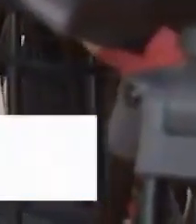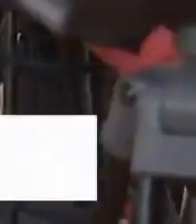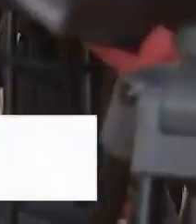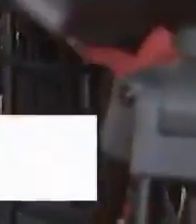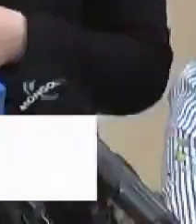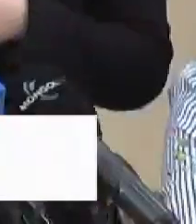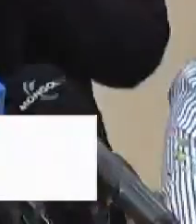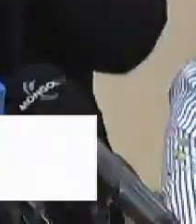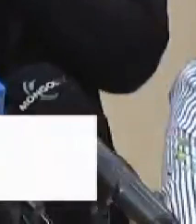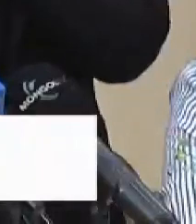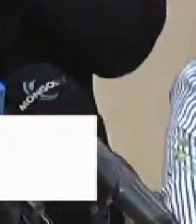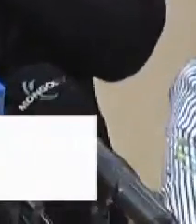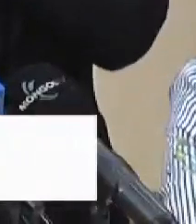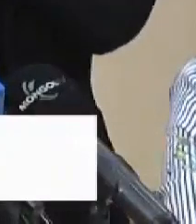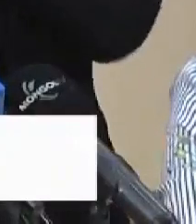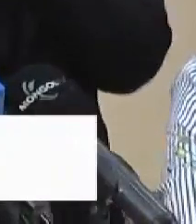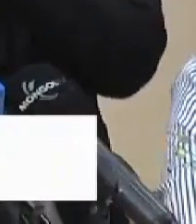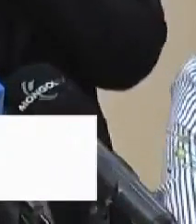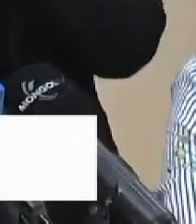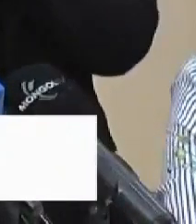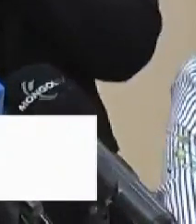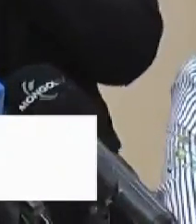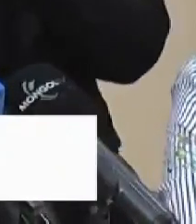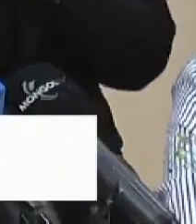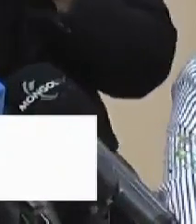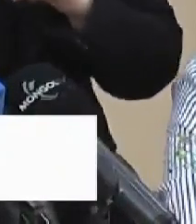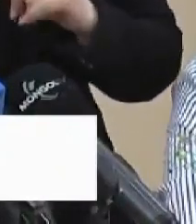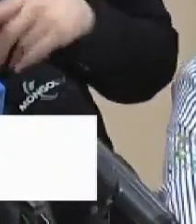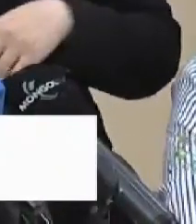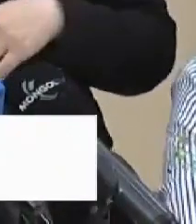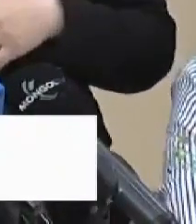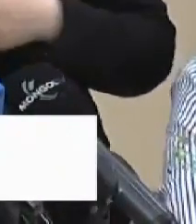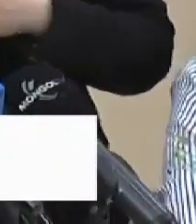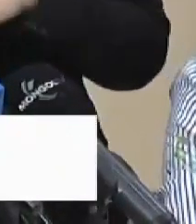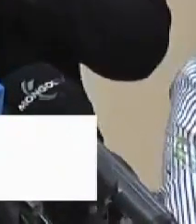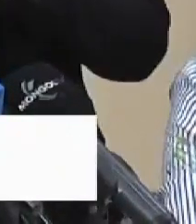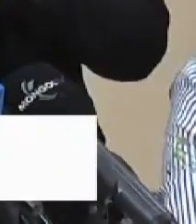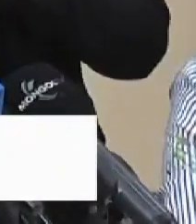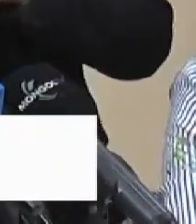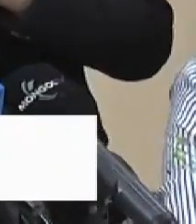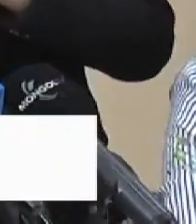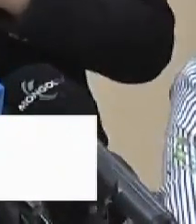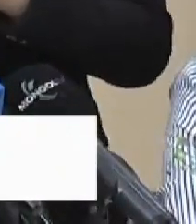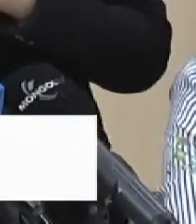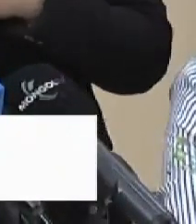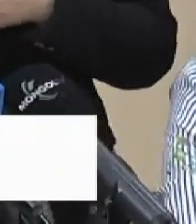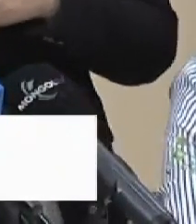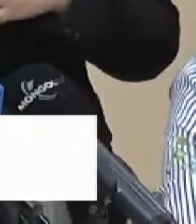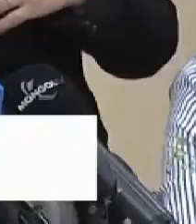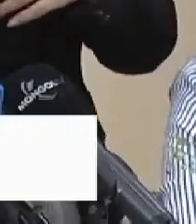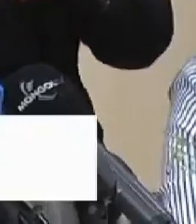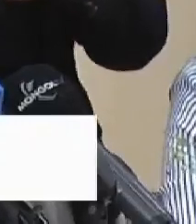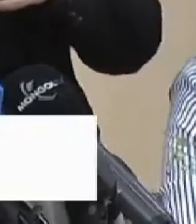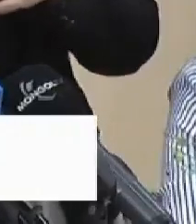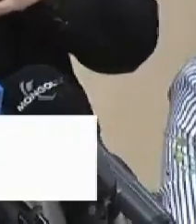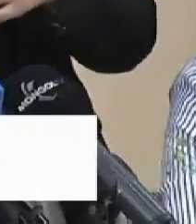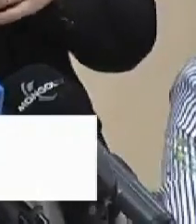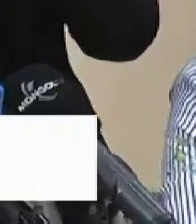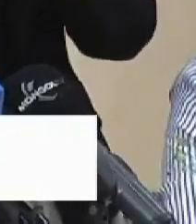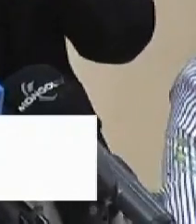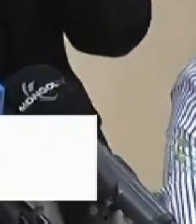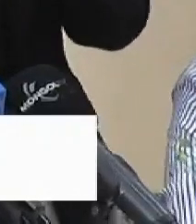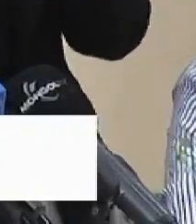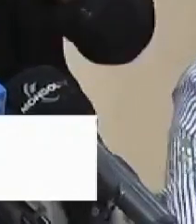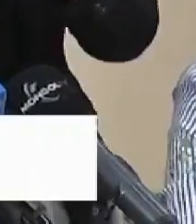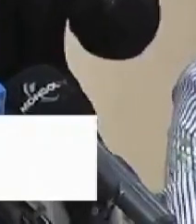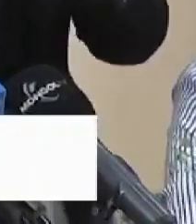хүнд одоо ямар тодорхой нэг их уурхайгүйгээр одоо хавтал болоогүй ийм хүмүүст бас халдвар тархаад